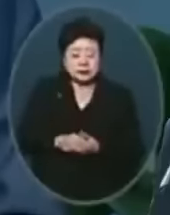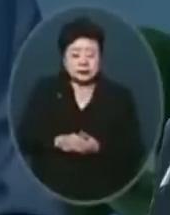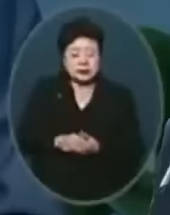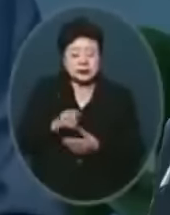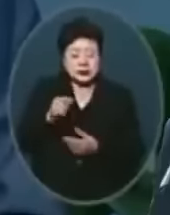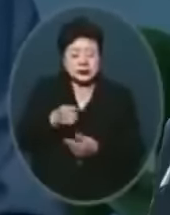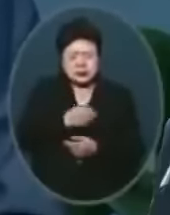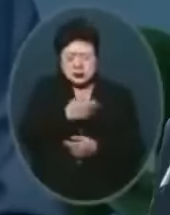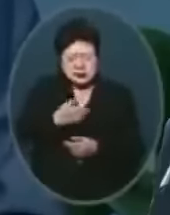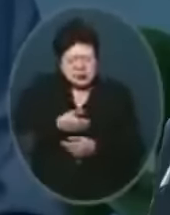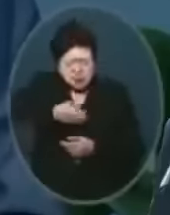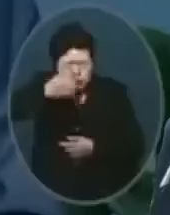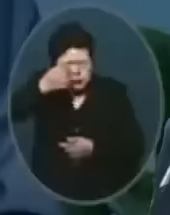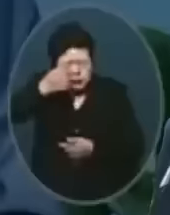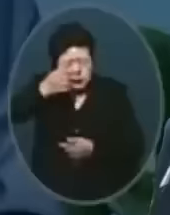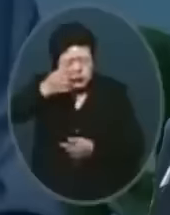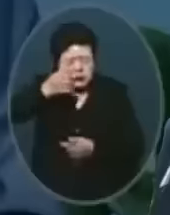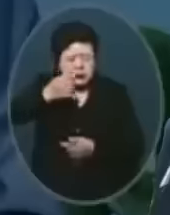그 큰 꿈을